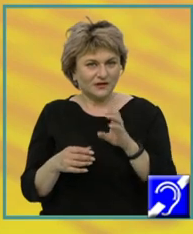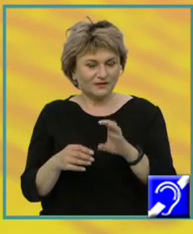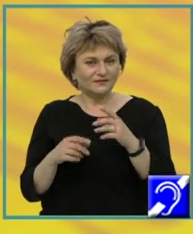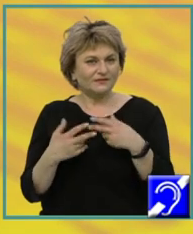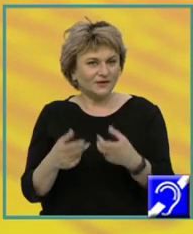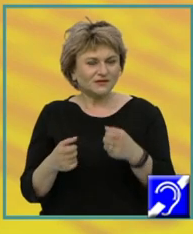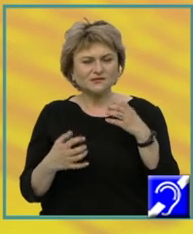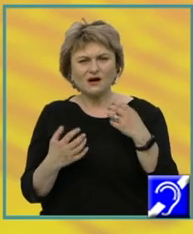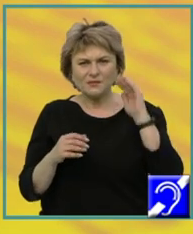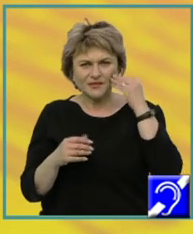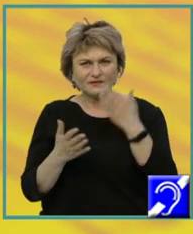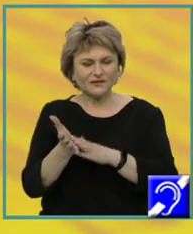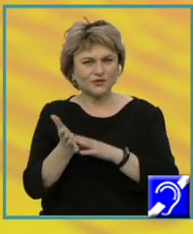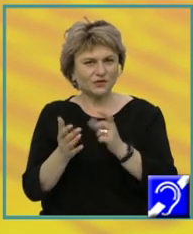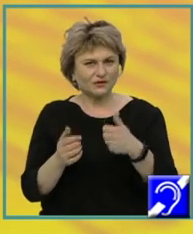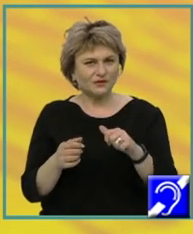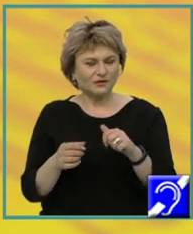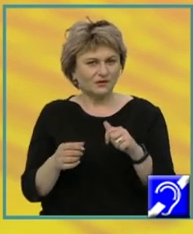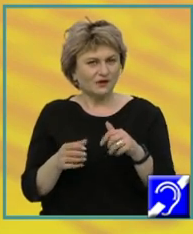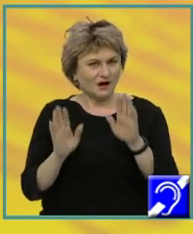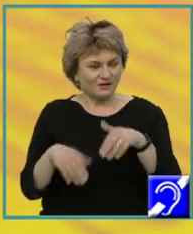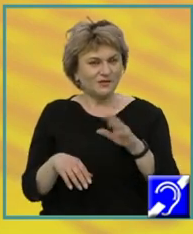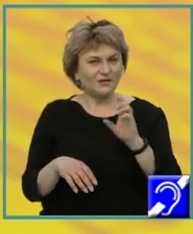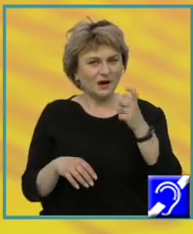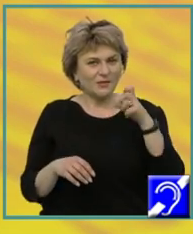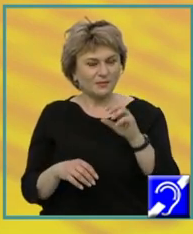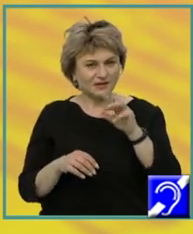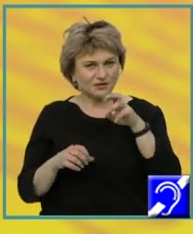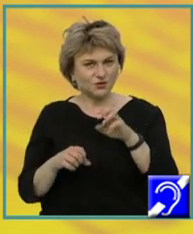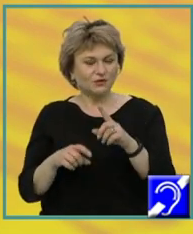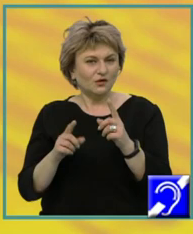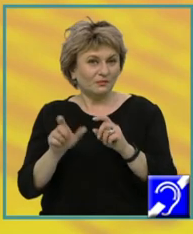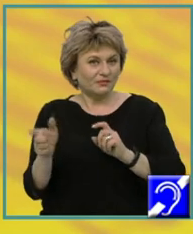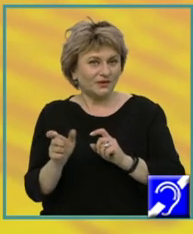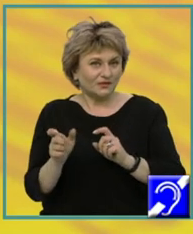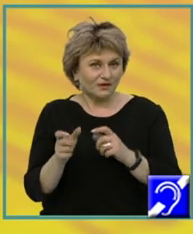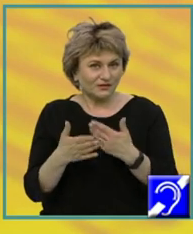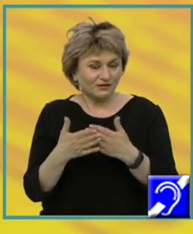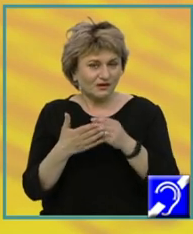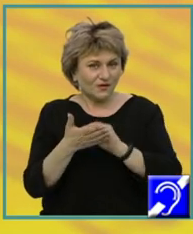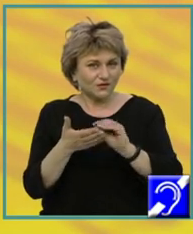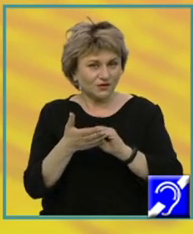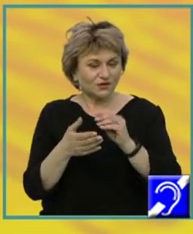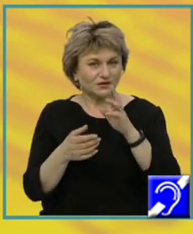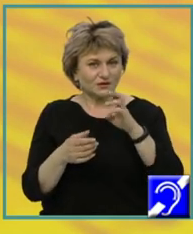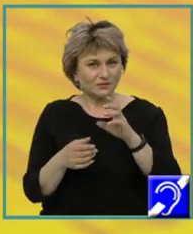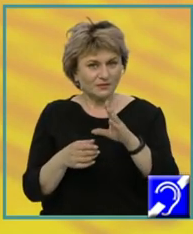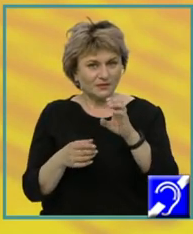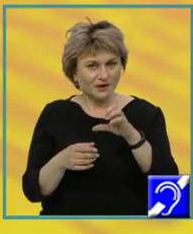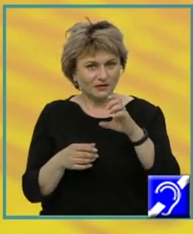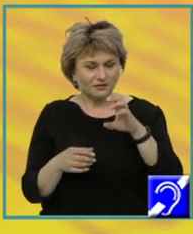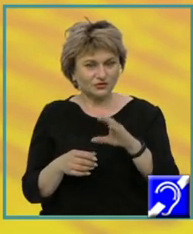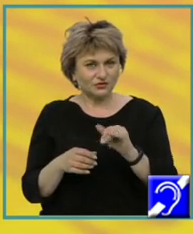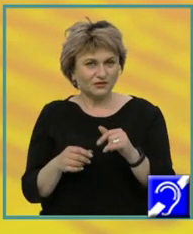să amintim faptul că îl avem de Camil Petrescu între o pleiadă de autori interbelici unde